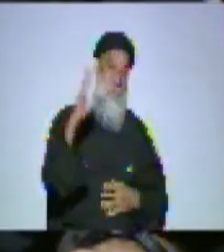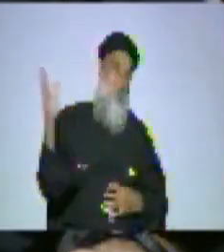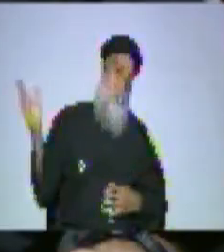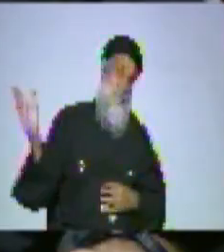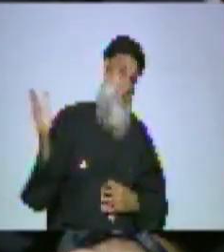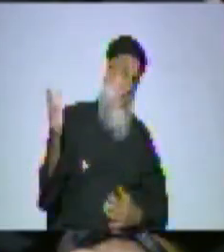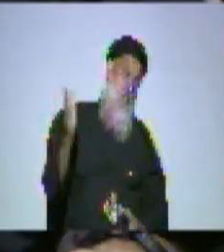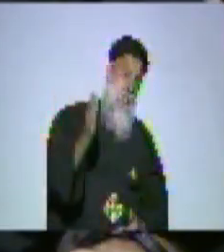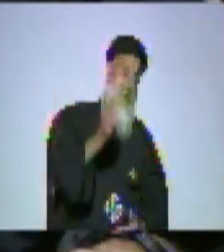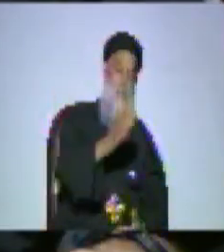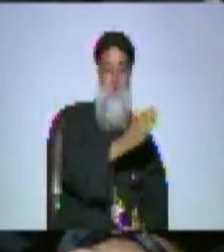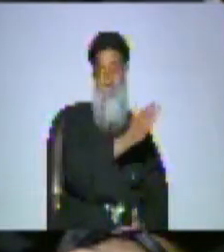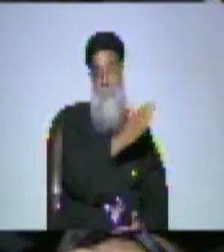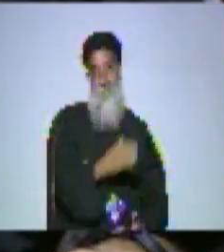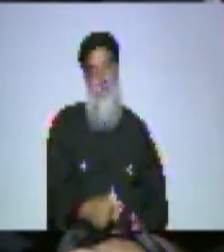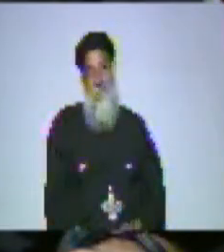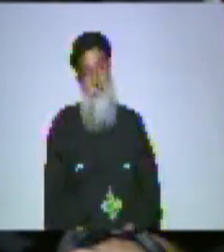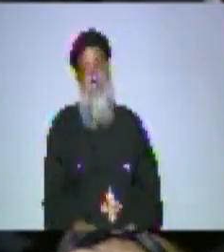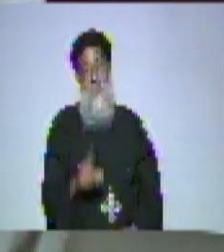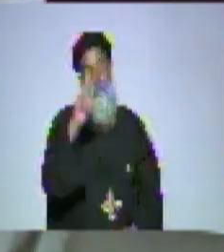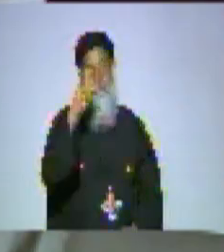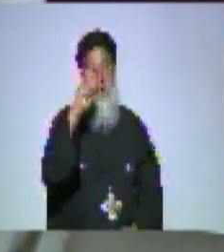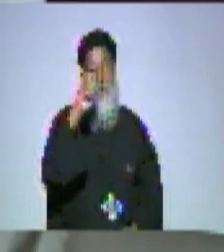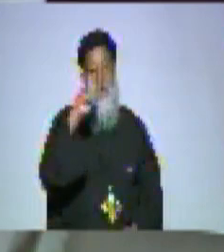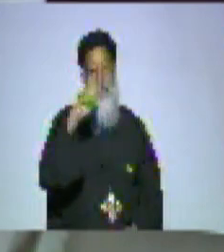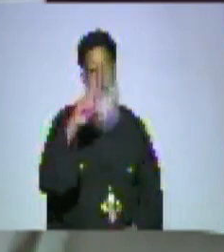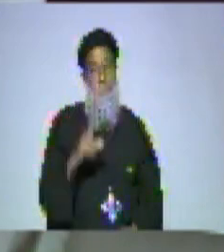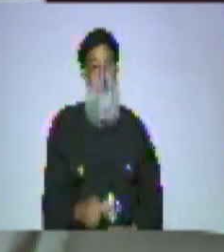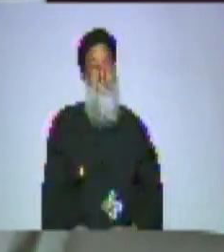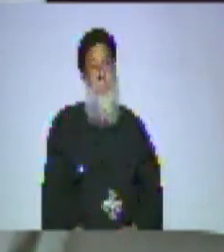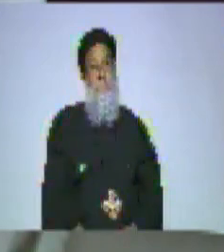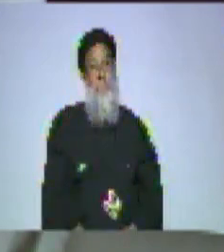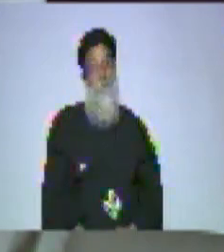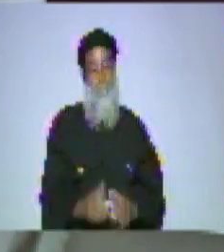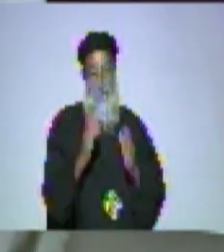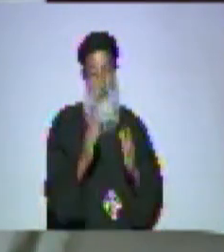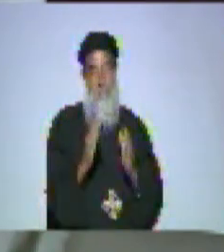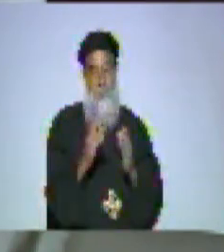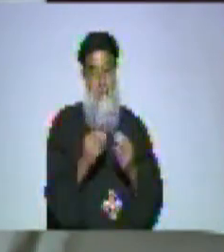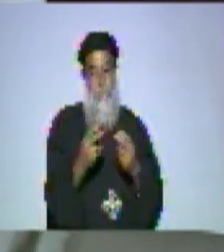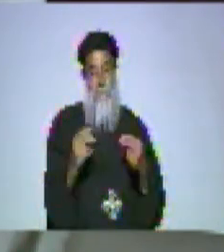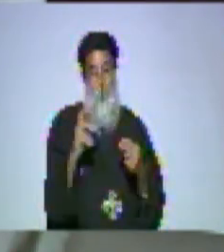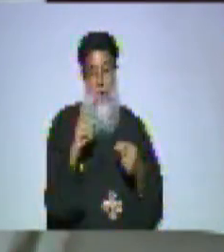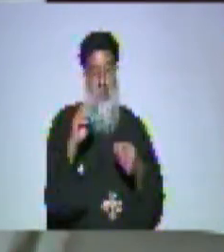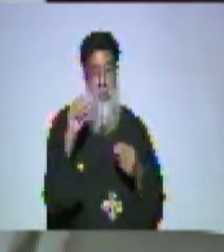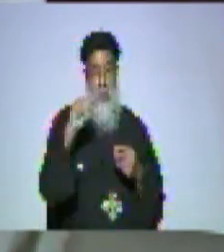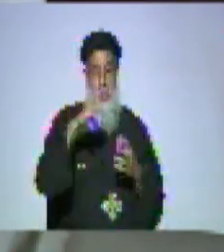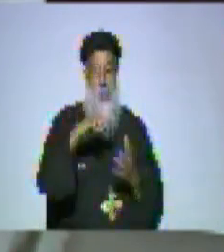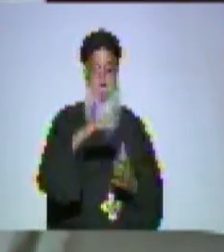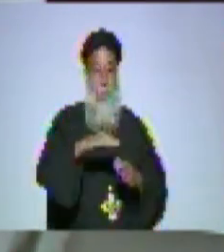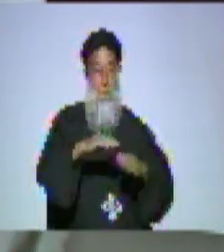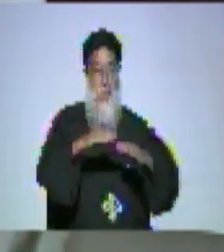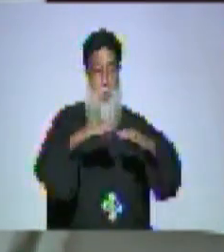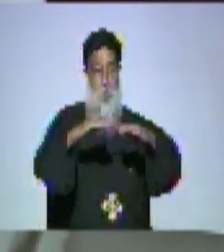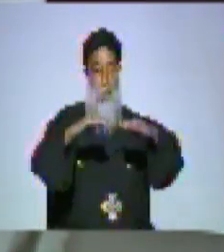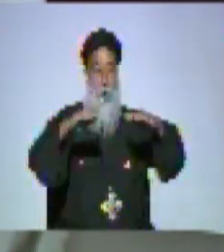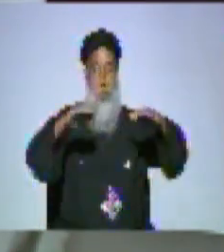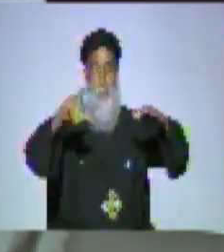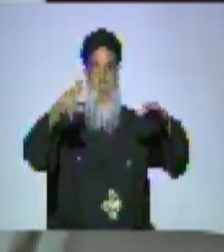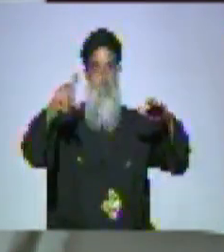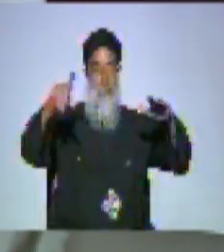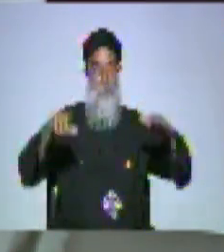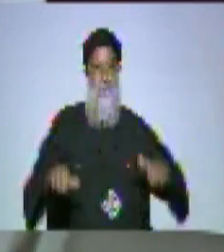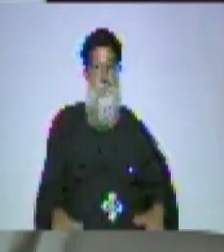9 تقريبا دي فتره الفيضان ان الميه تبقى كتير تكفي يعني